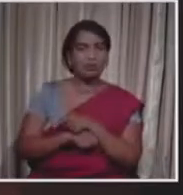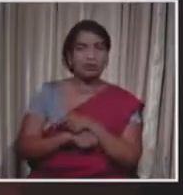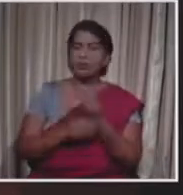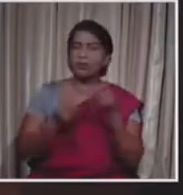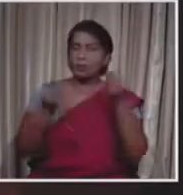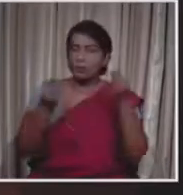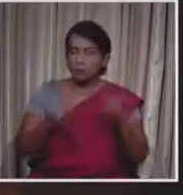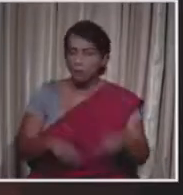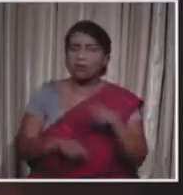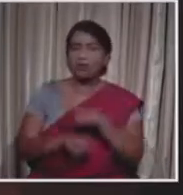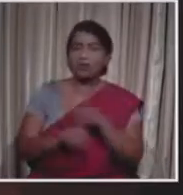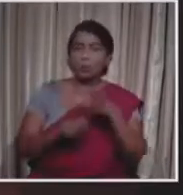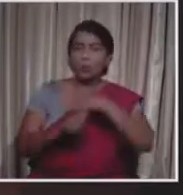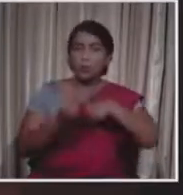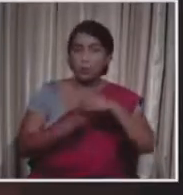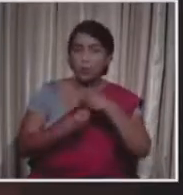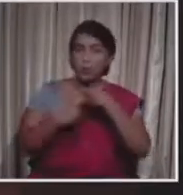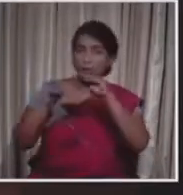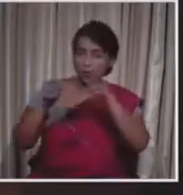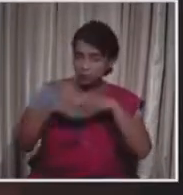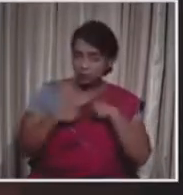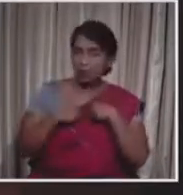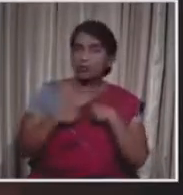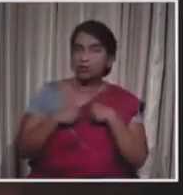සොච්චම් ප්‍රමාණයක් පොර ටික ලැබුණේ